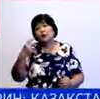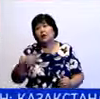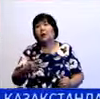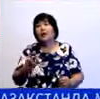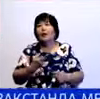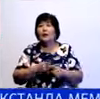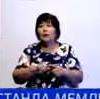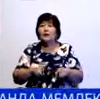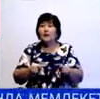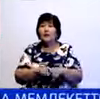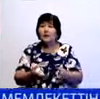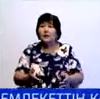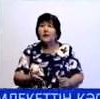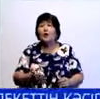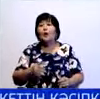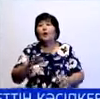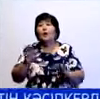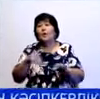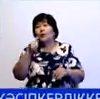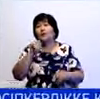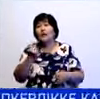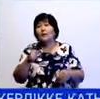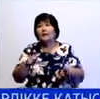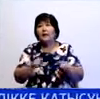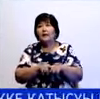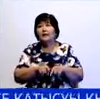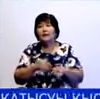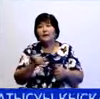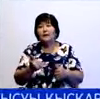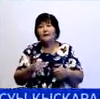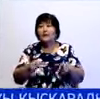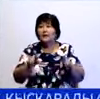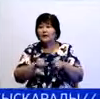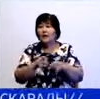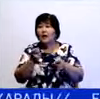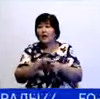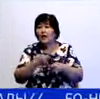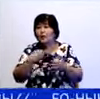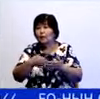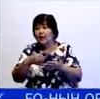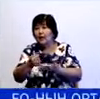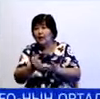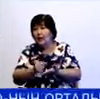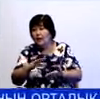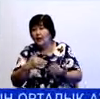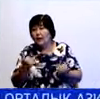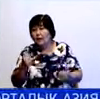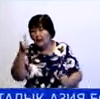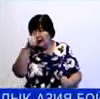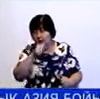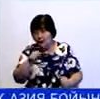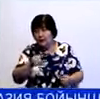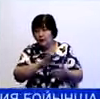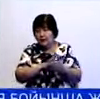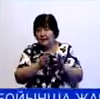бұл таусылып тұр. Өткен жылы бағаны жақсы ұстаған, өткенде 700 тоннаға дейін картоп сатылып алынған болатын. Ал биылғы жылы осы